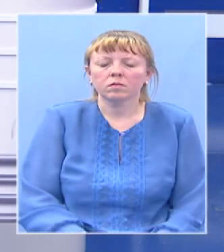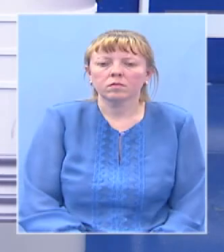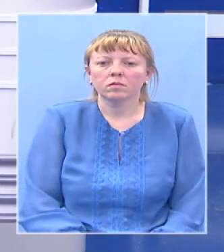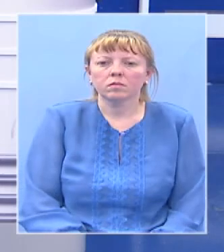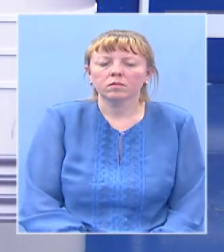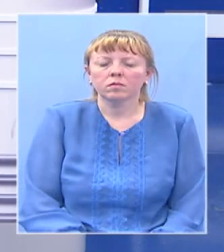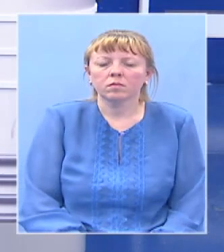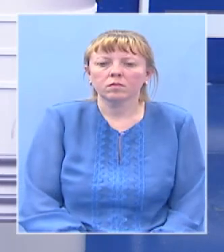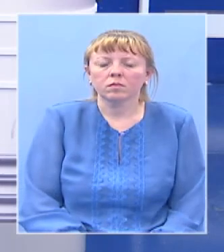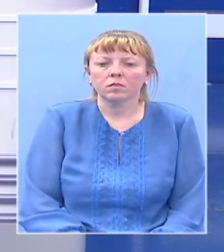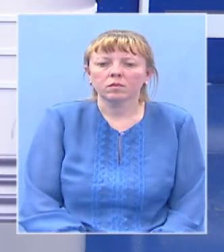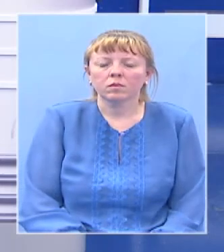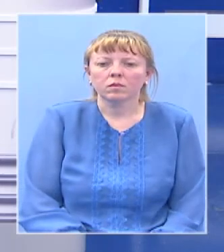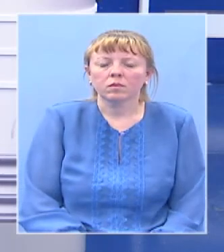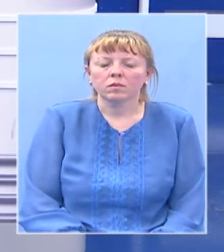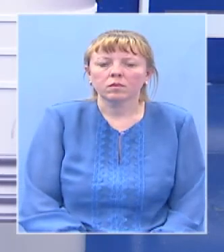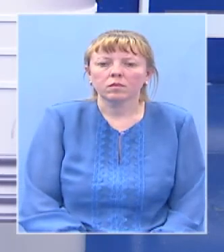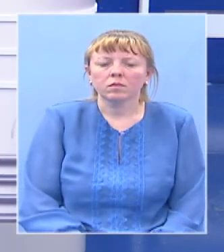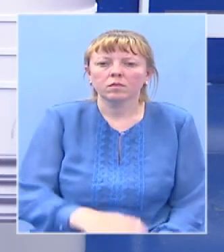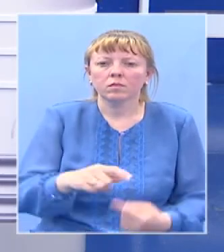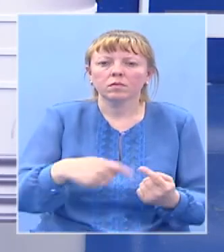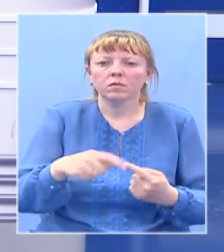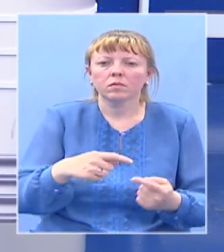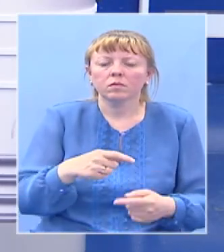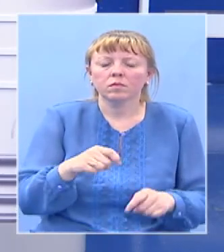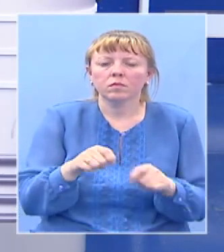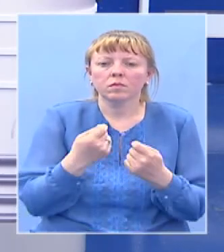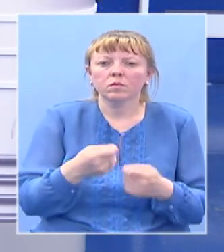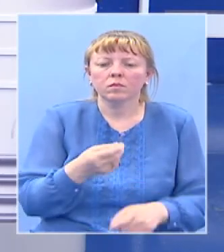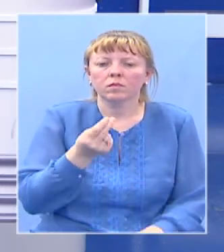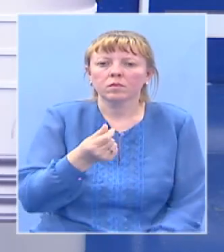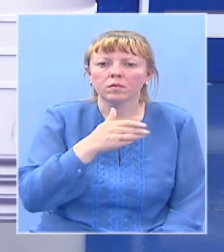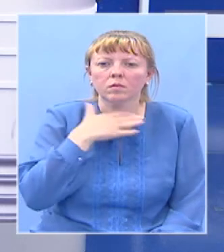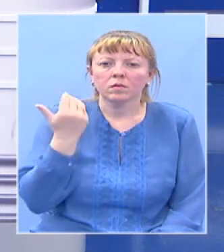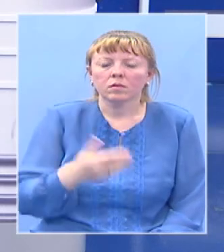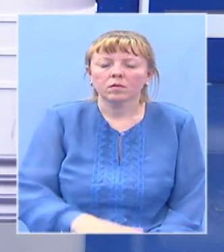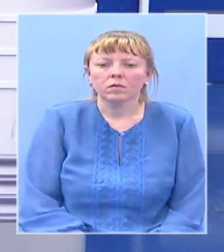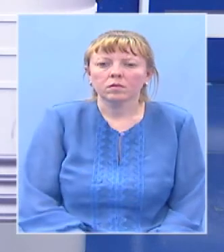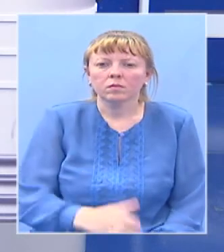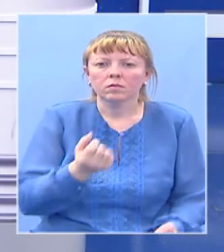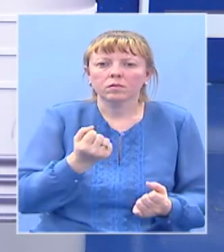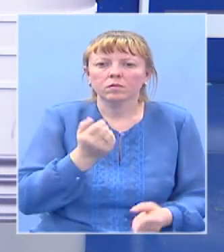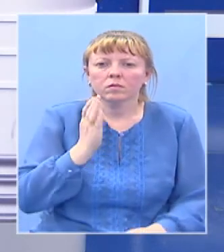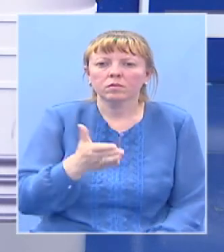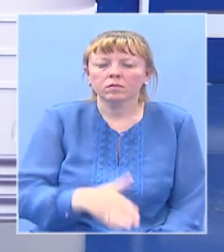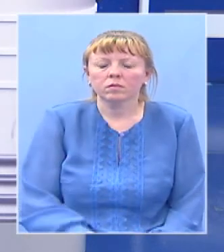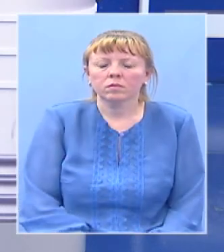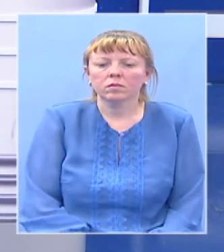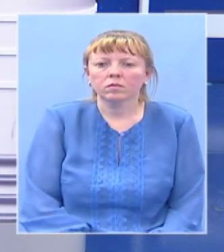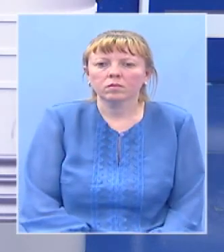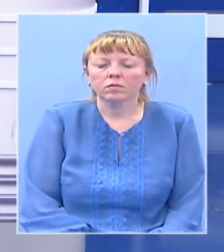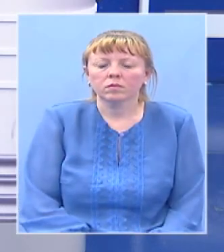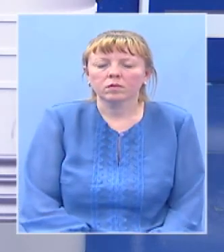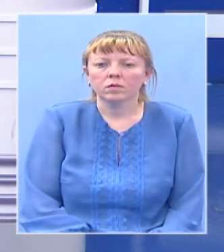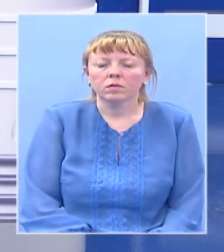также данном оборудовани часто выявляется правонарушение неуплаты за платную автомобильную дорогу Согласно